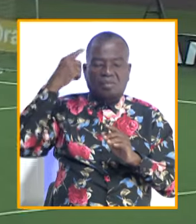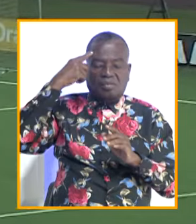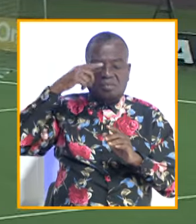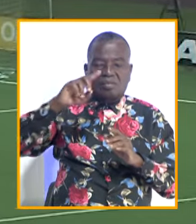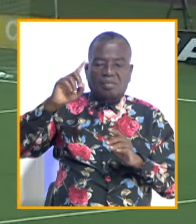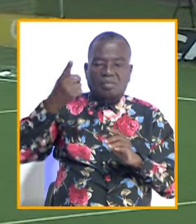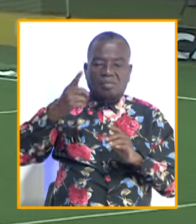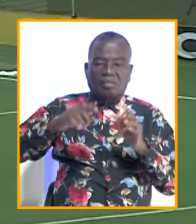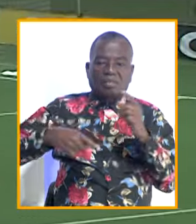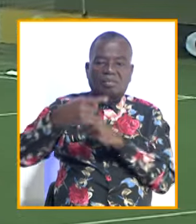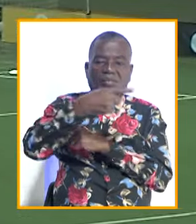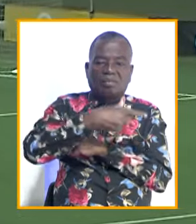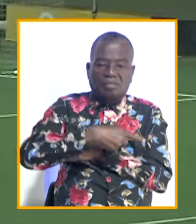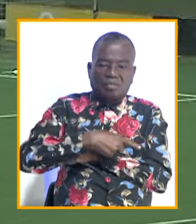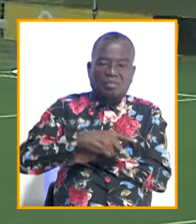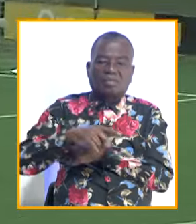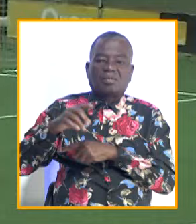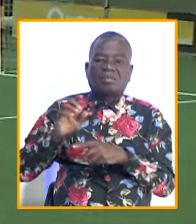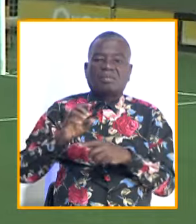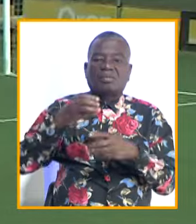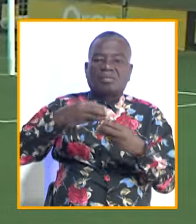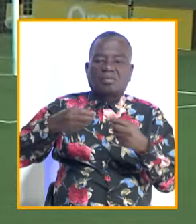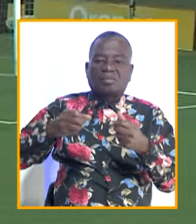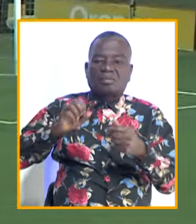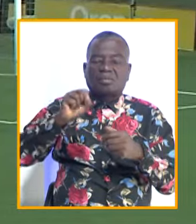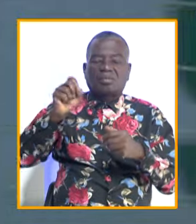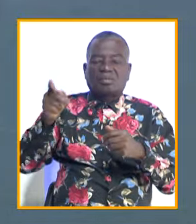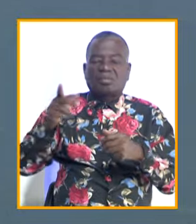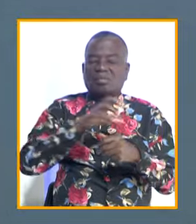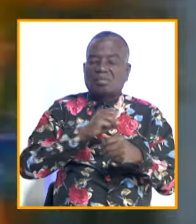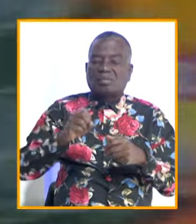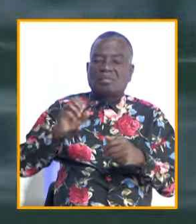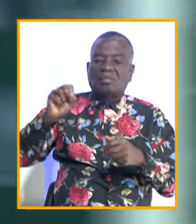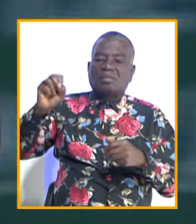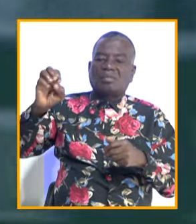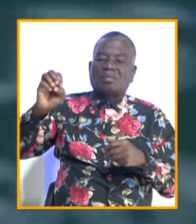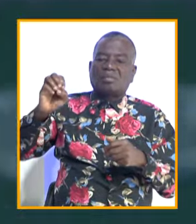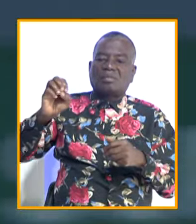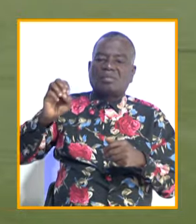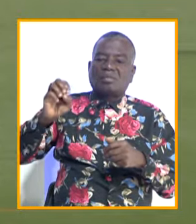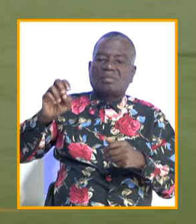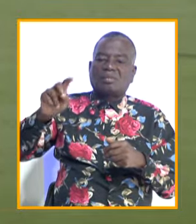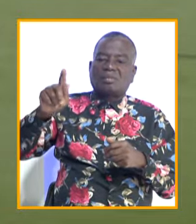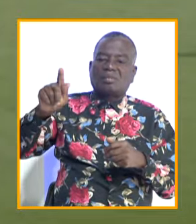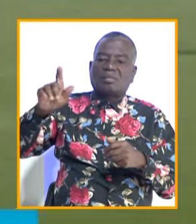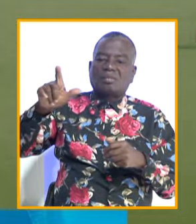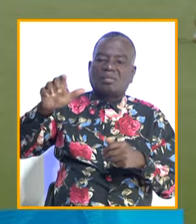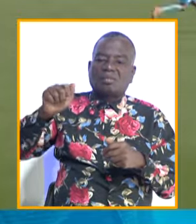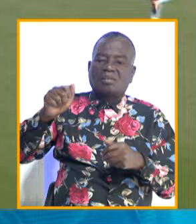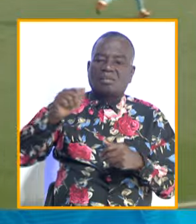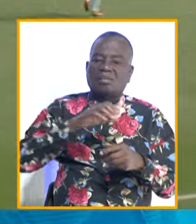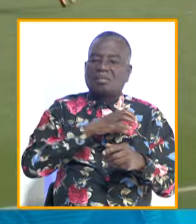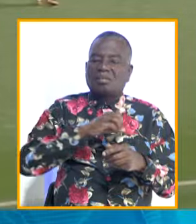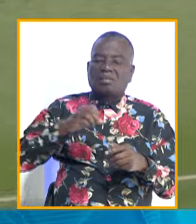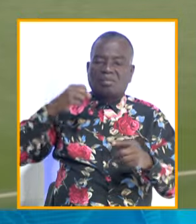équipes de Sol FC et du Stella qui ouvriront les festivités au Champrou ce vendredi à 18h. Autre choc de cette journée,